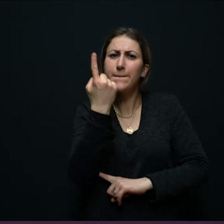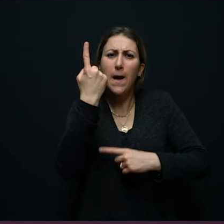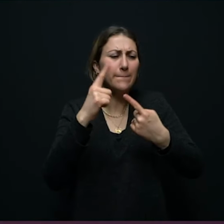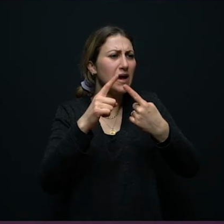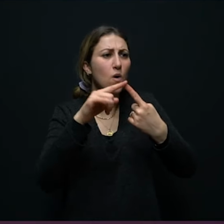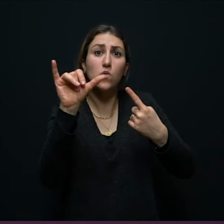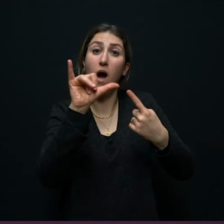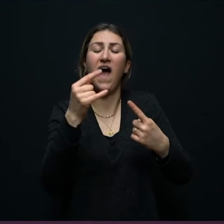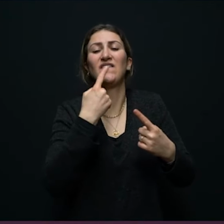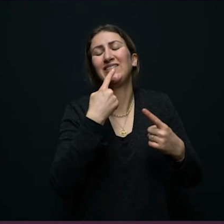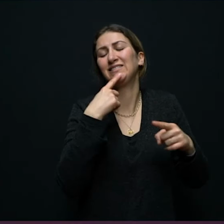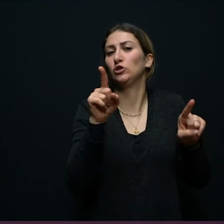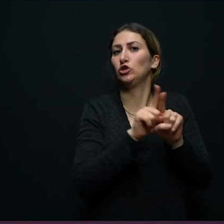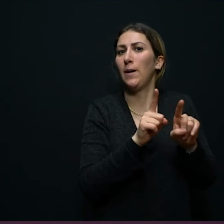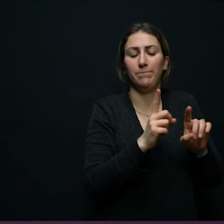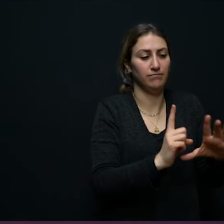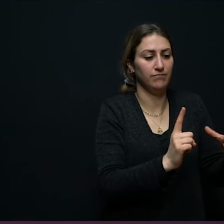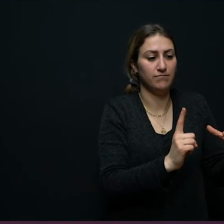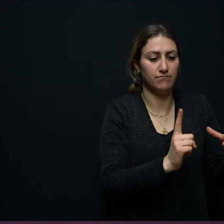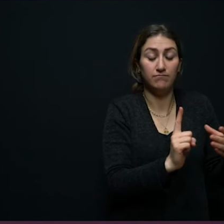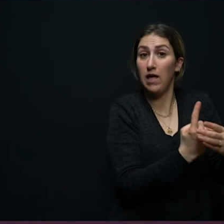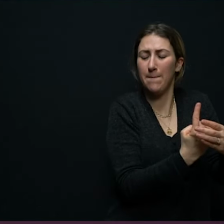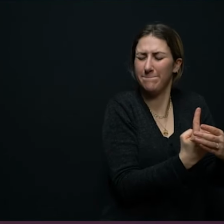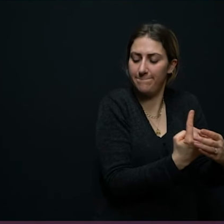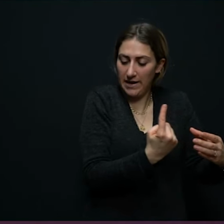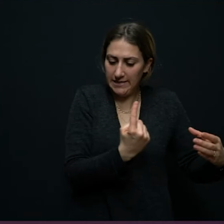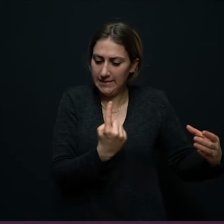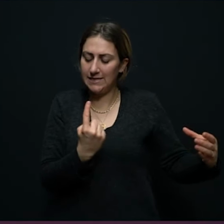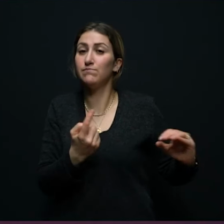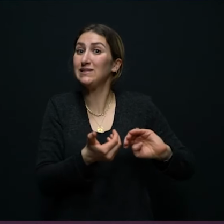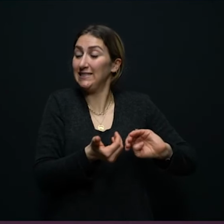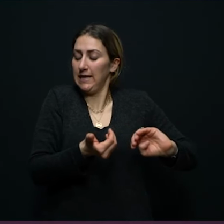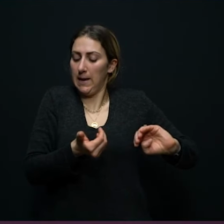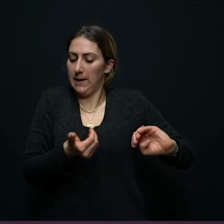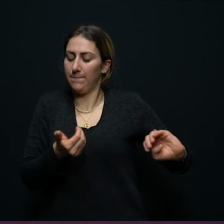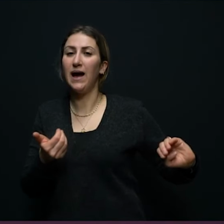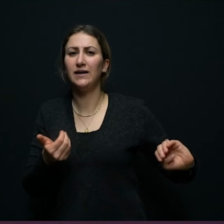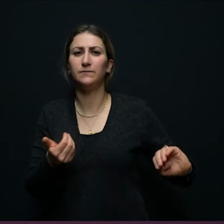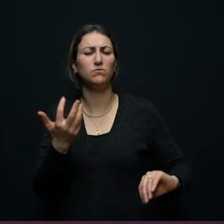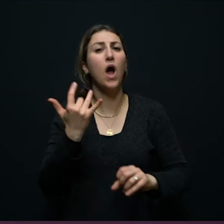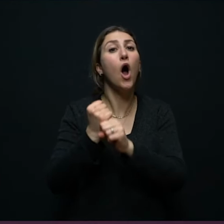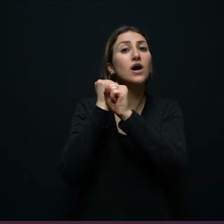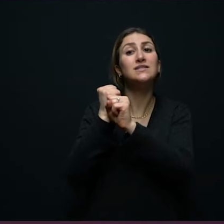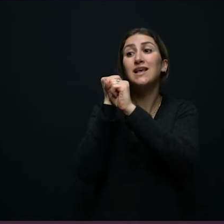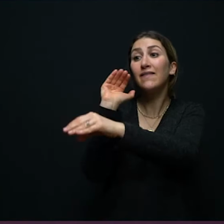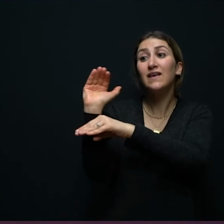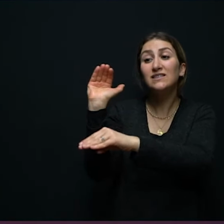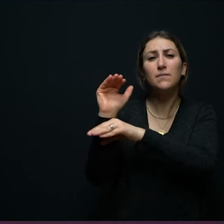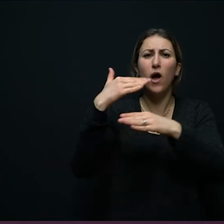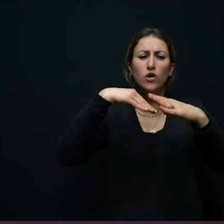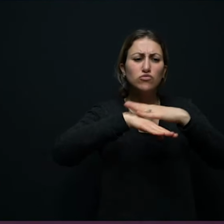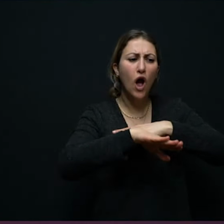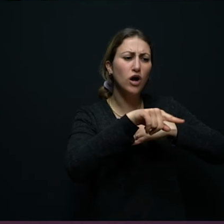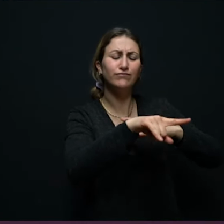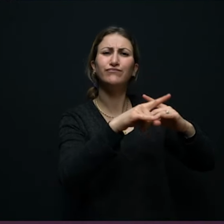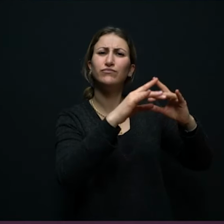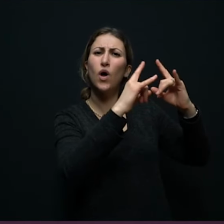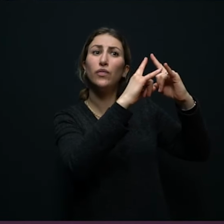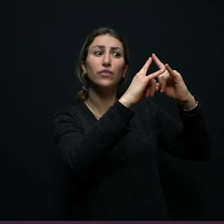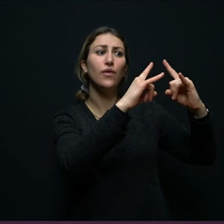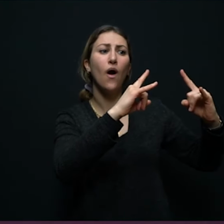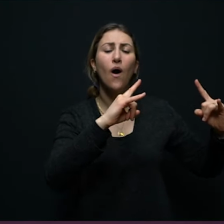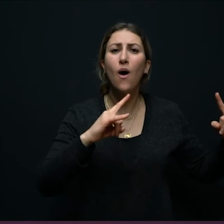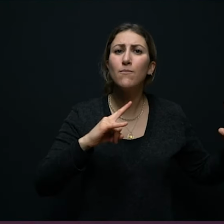mettait à part des objets dans le temple dans le tabernacle il y avait toute une série de vaisselle